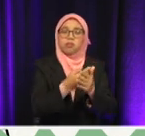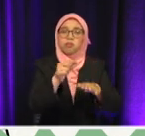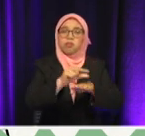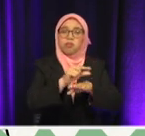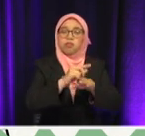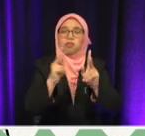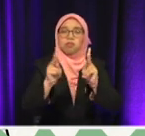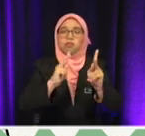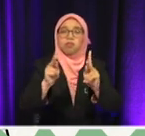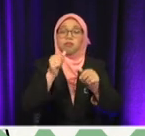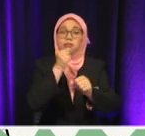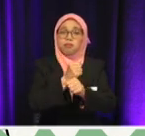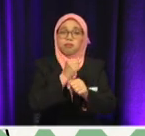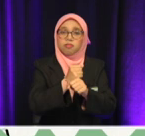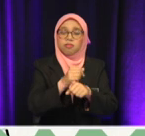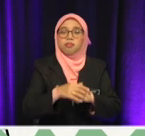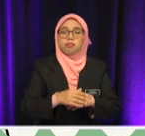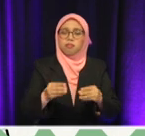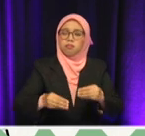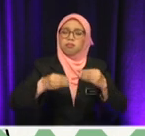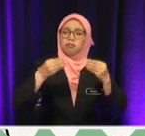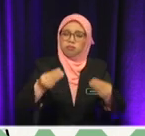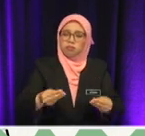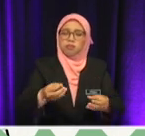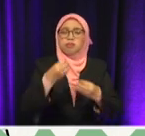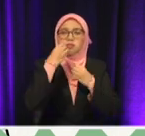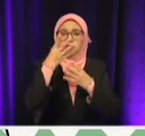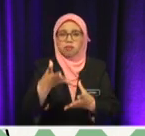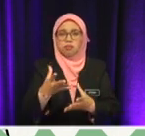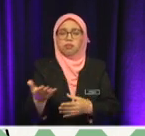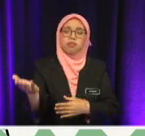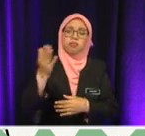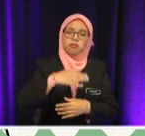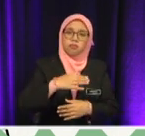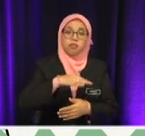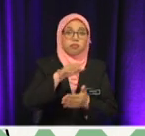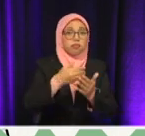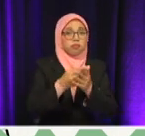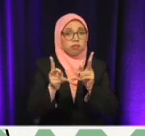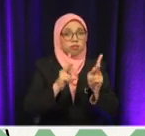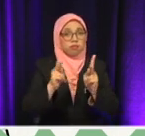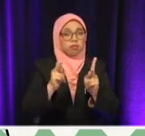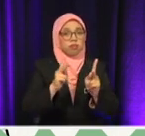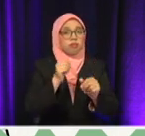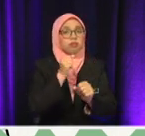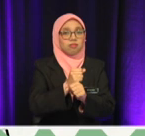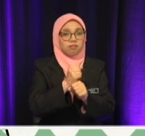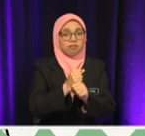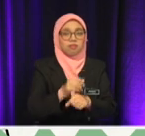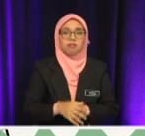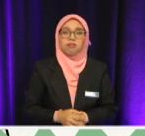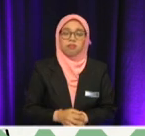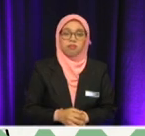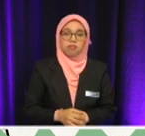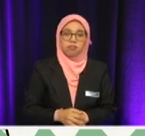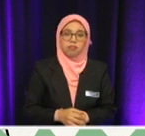Memberi, menerangkan, meminta, mengulangi, mengajak. Itu semua kata kerja. Ayat pun nampak gramatis, kan? Betul, okay. Setuju,